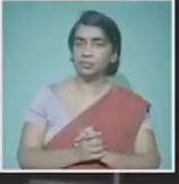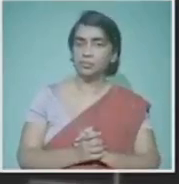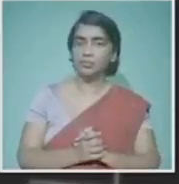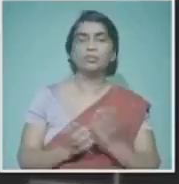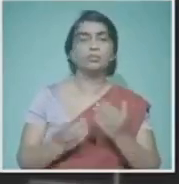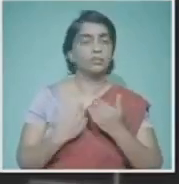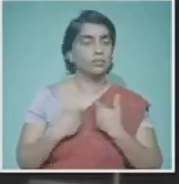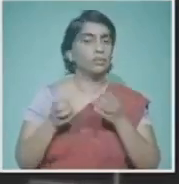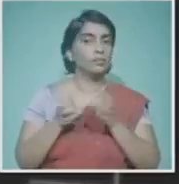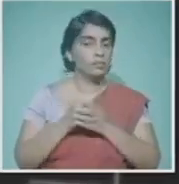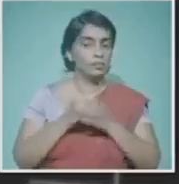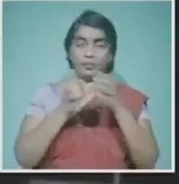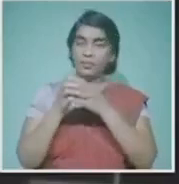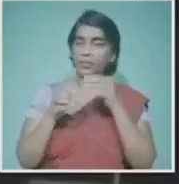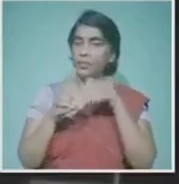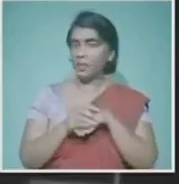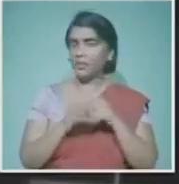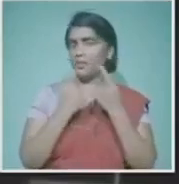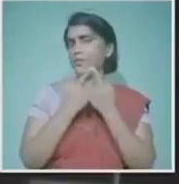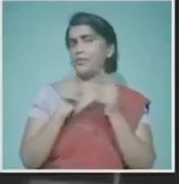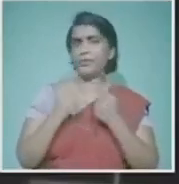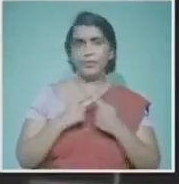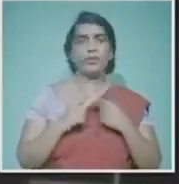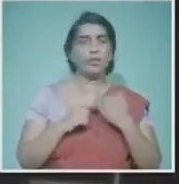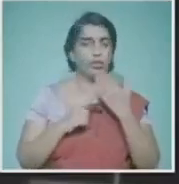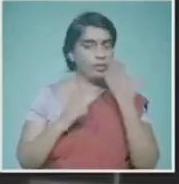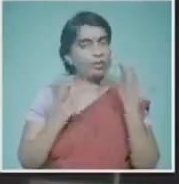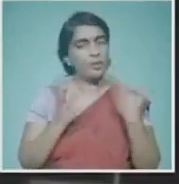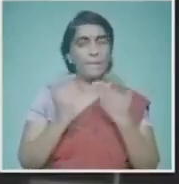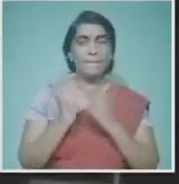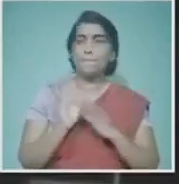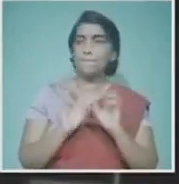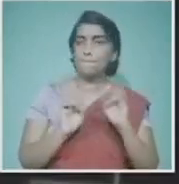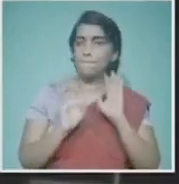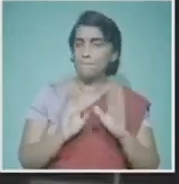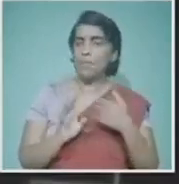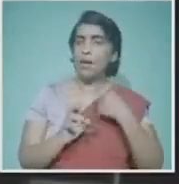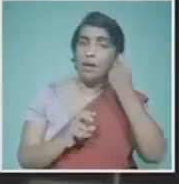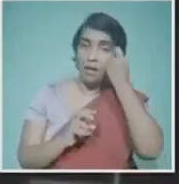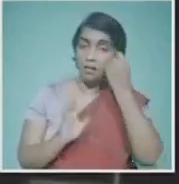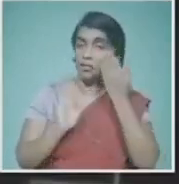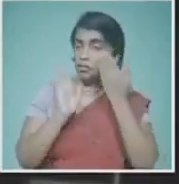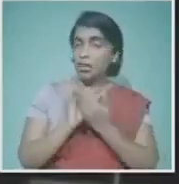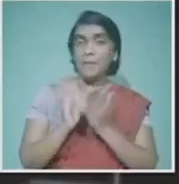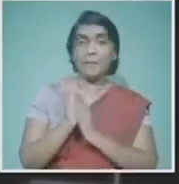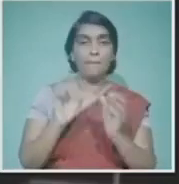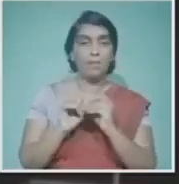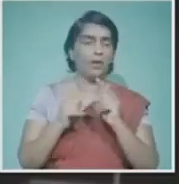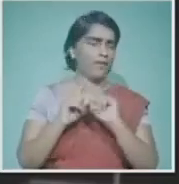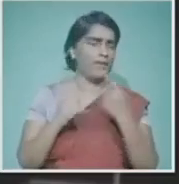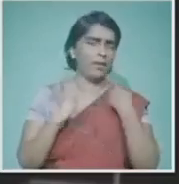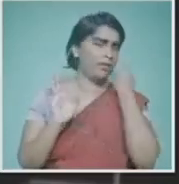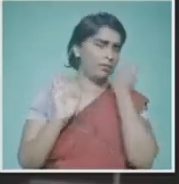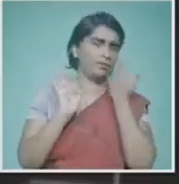கட்சிகளுக்குள்ளே பிரிவினைகளையும் பிரச்சனைகளையும் ஊடகங்களுக்காக கருத்துக்களையும் அல்லது அடுத்த தேர்தலிலே வெல்லக்கூடிய கருத்துக்களையும் முன்வைப்போம். வீட்டிலே இப்பொழுது